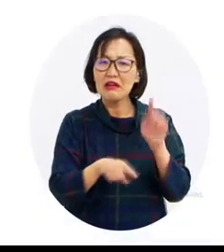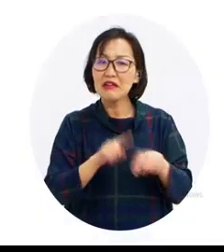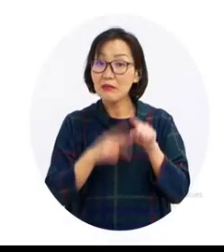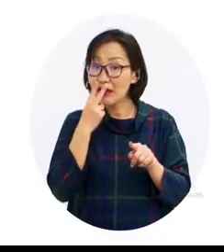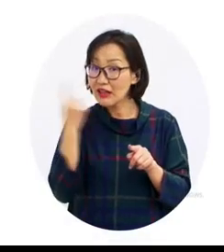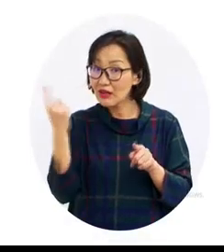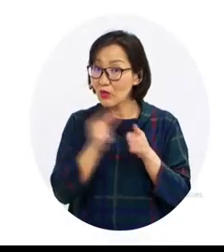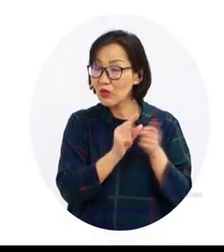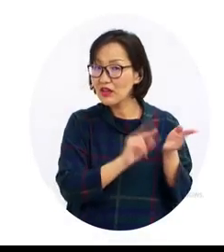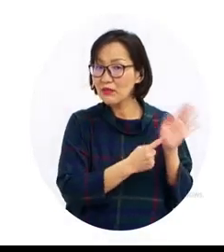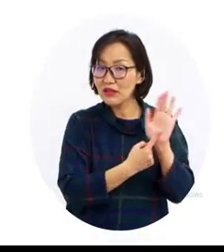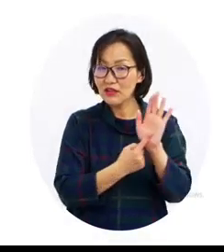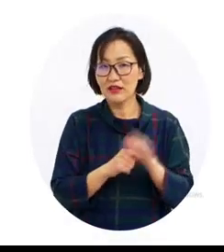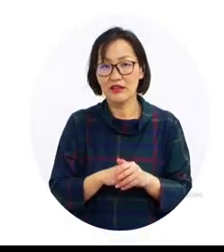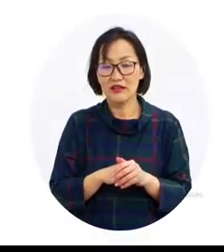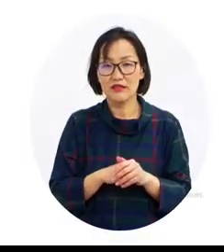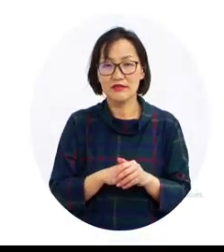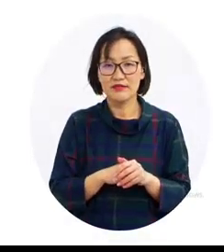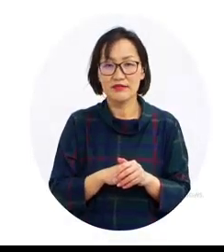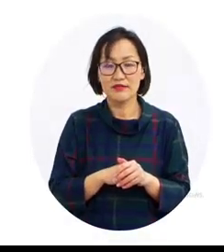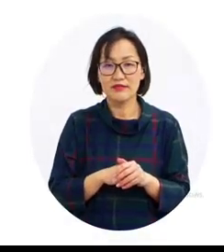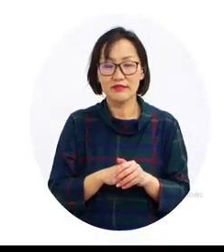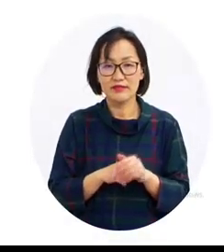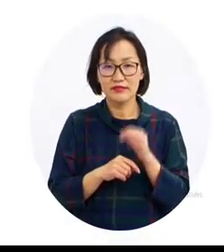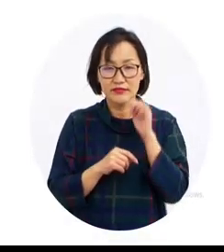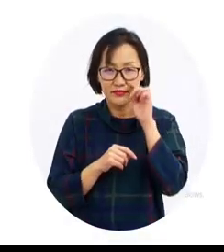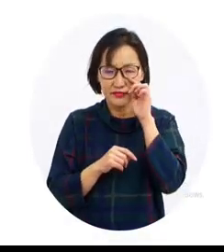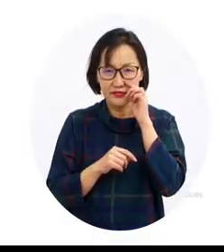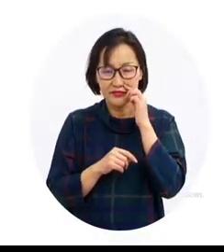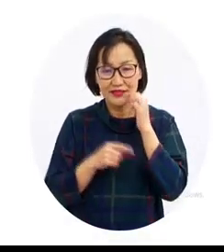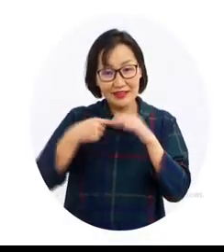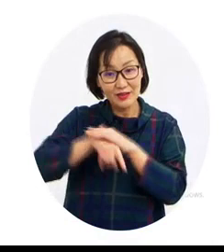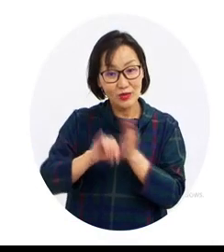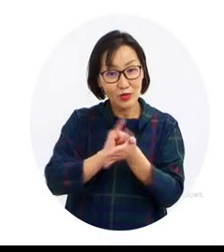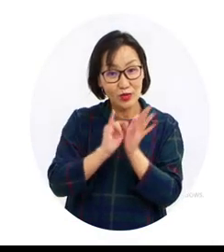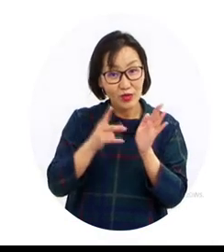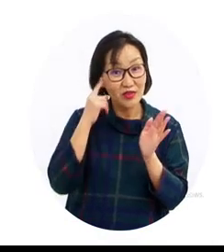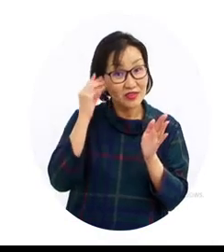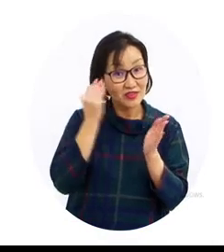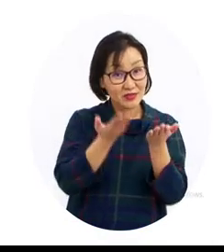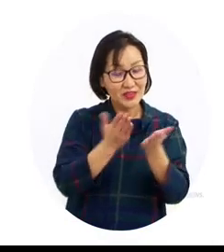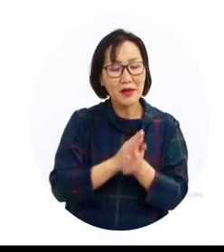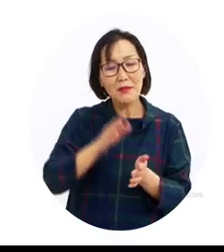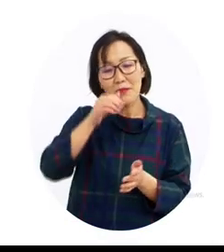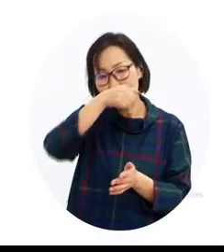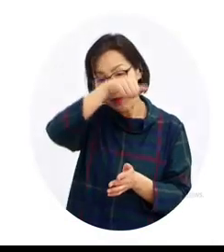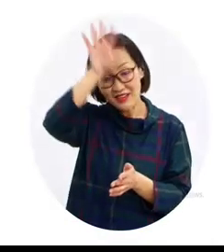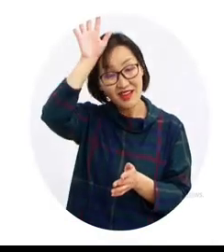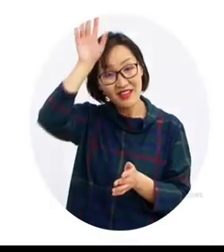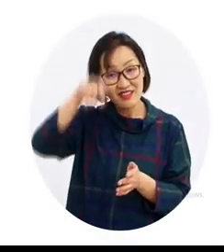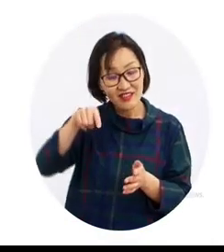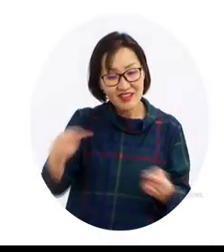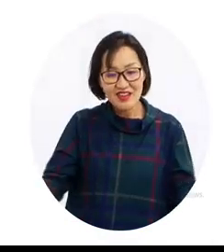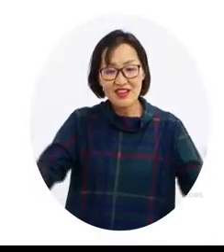нар? Илгээ икрэх. За та нар ийм хилц дутаа үг сонсч байсан бах тийм ээ. Магнай тэнийх